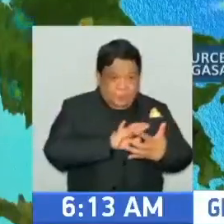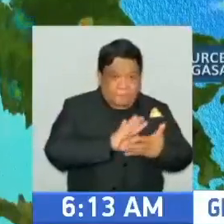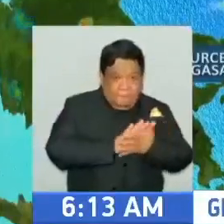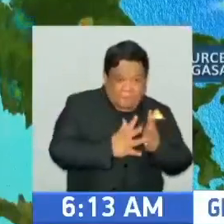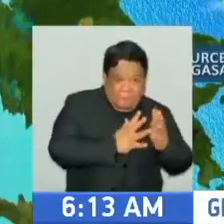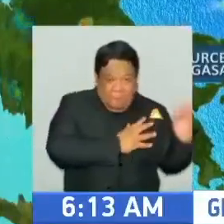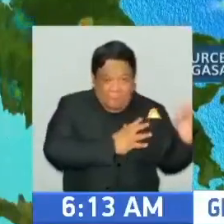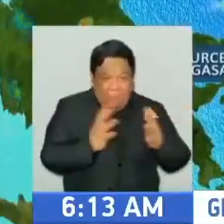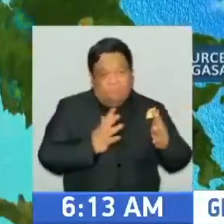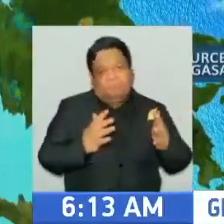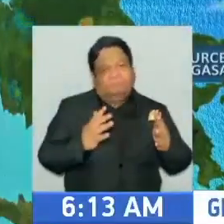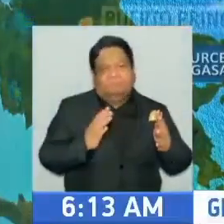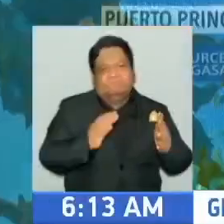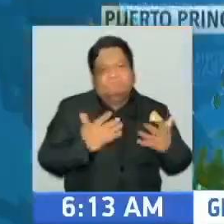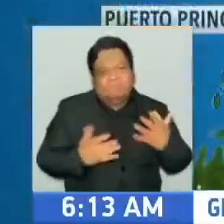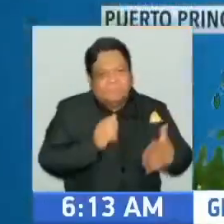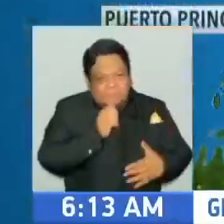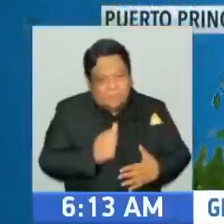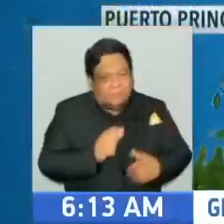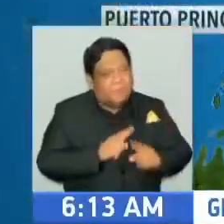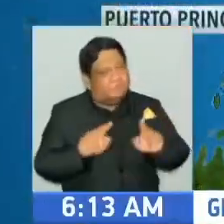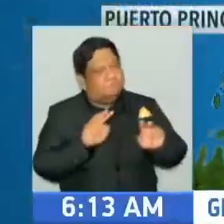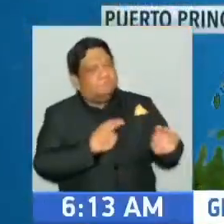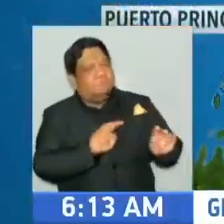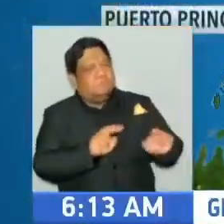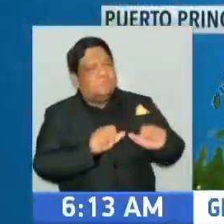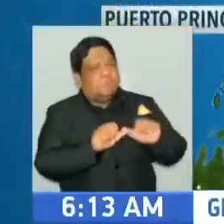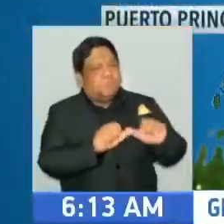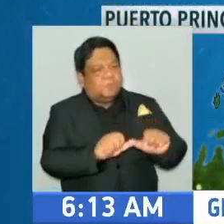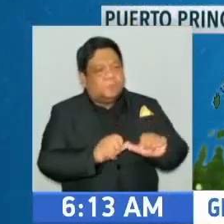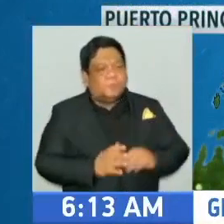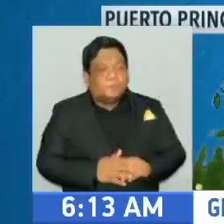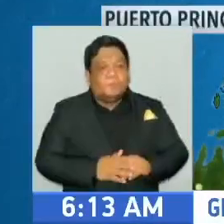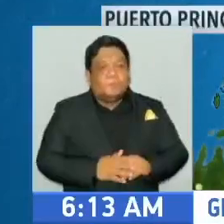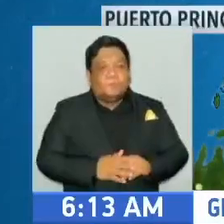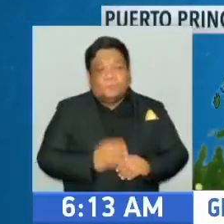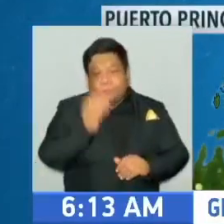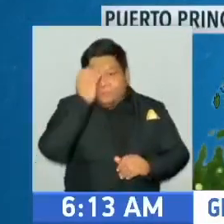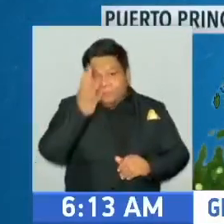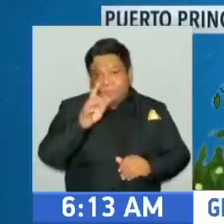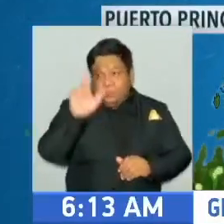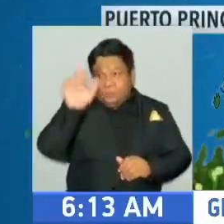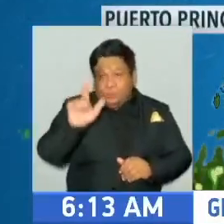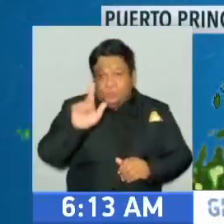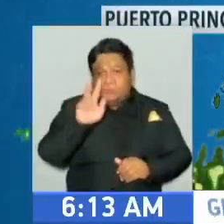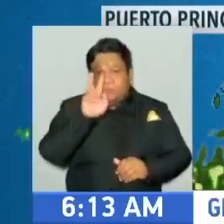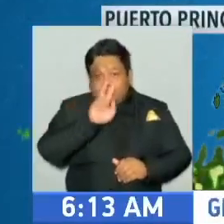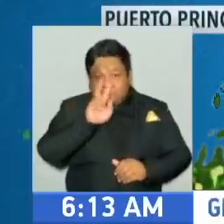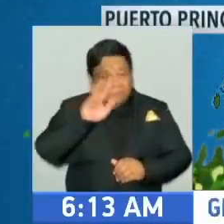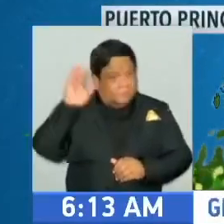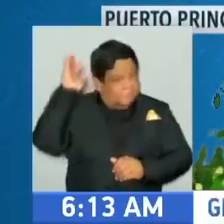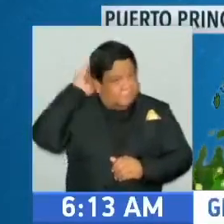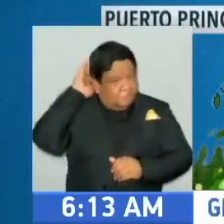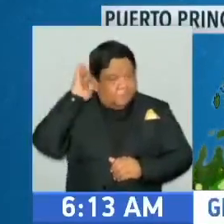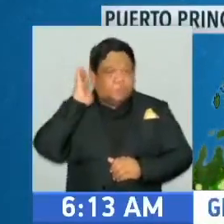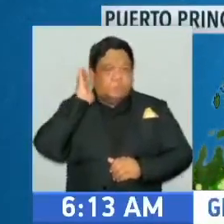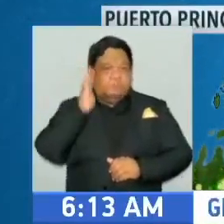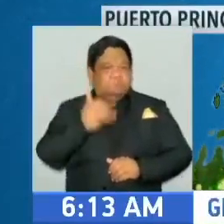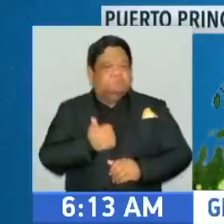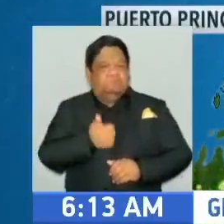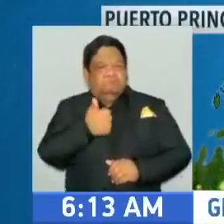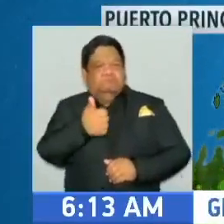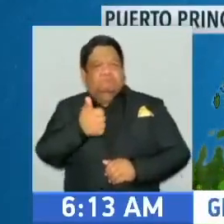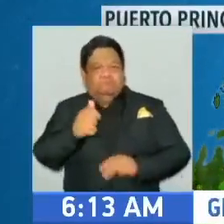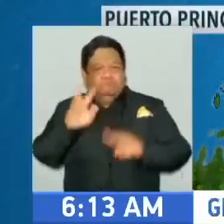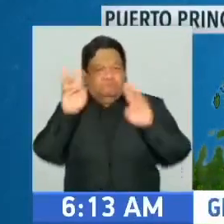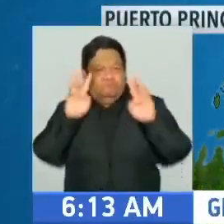itong babantayan. Generally, malaking bahagi ng Luzon, Visayas at Mindanao ang magkakaroon ng maayos sa panahon. Medyo magiging mainit,